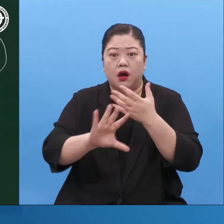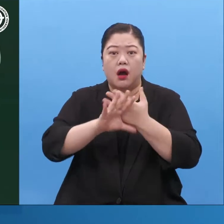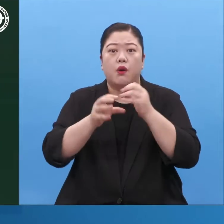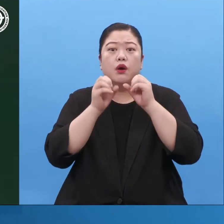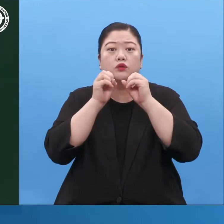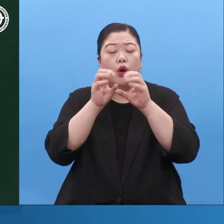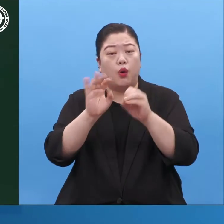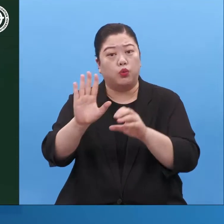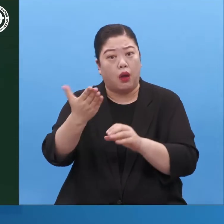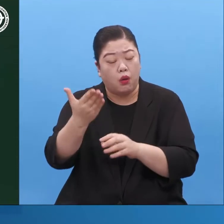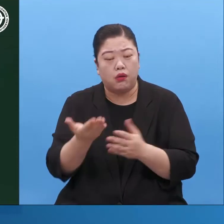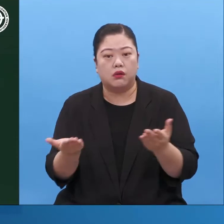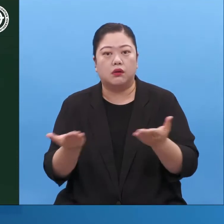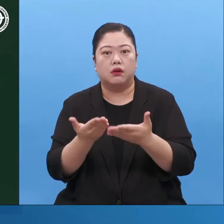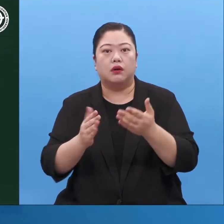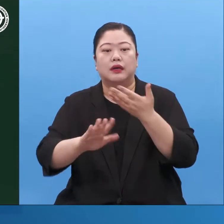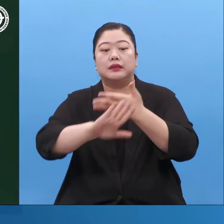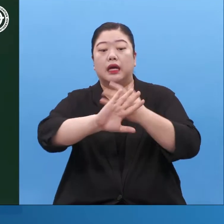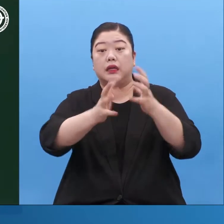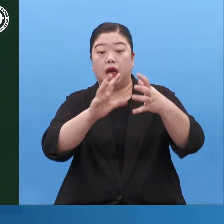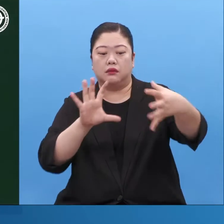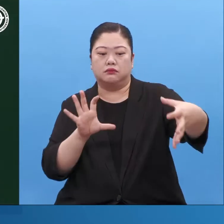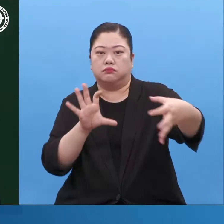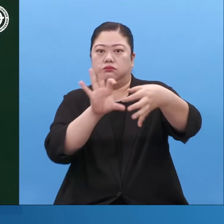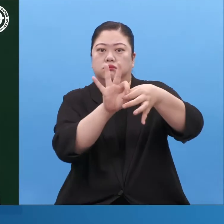missions 결국은